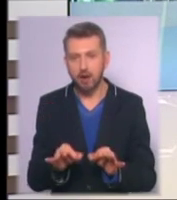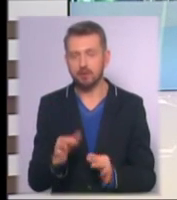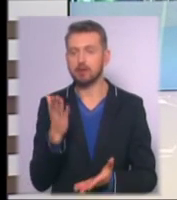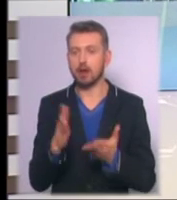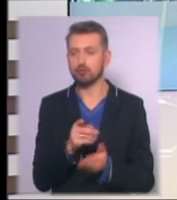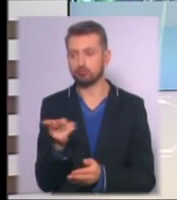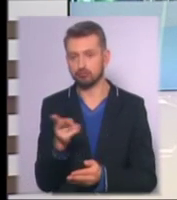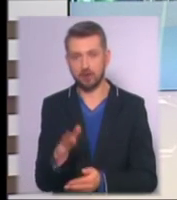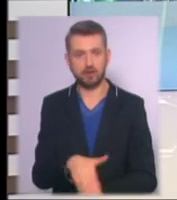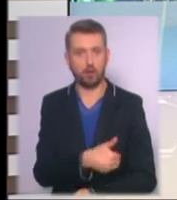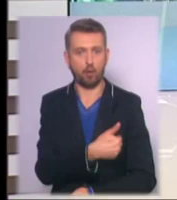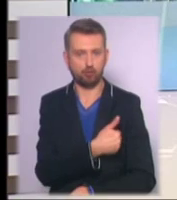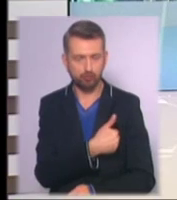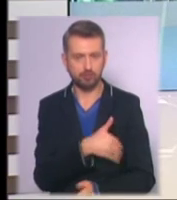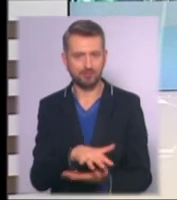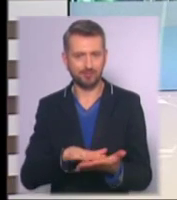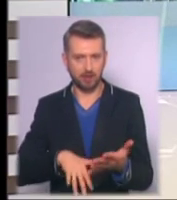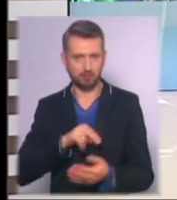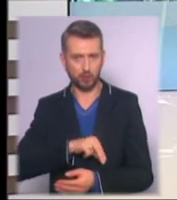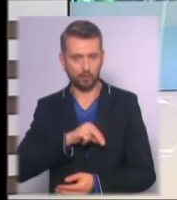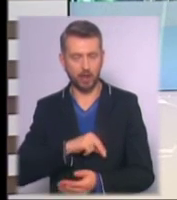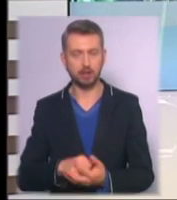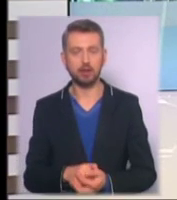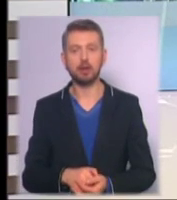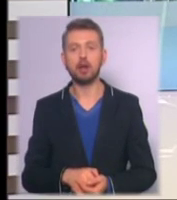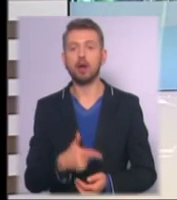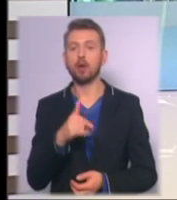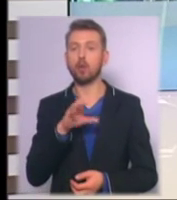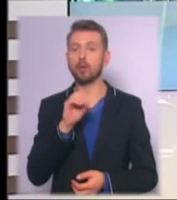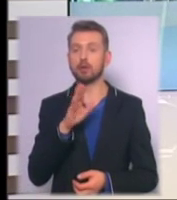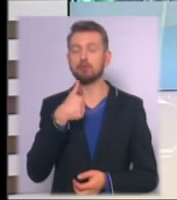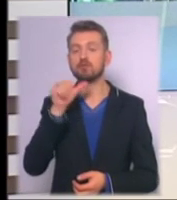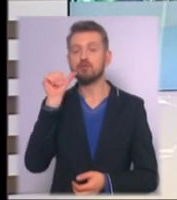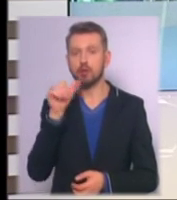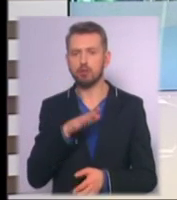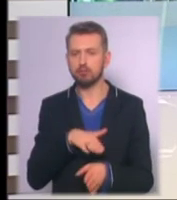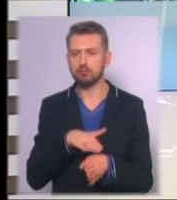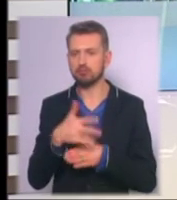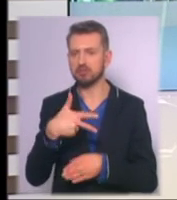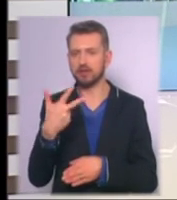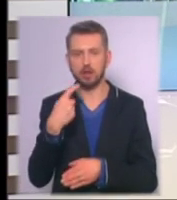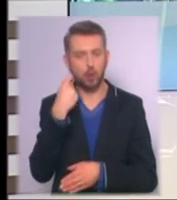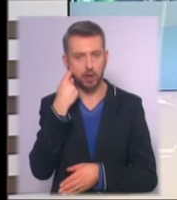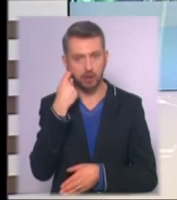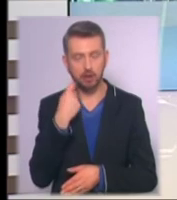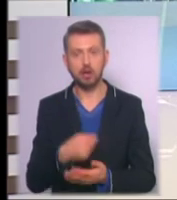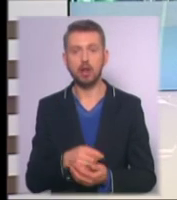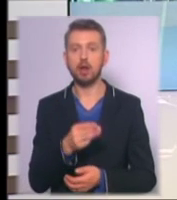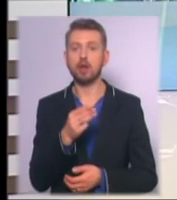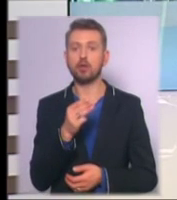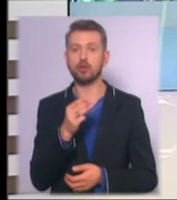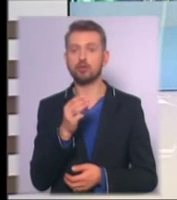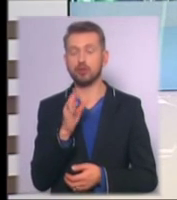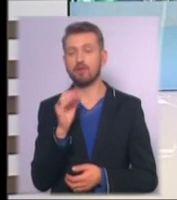самих гравців підкорювати нові футбольні вершини. Олегу Гусєву, нагадаємо, вчора виповнилося 33 роки. Олександр Шовковський